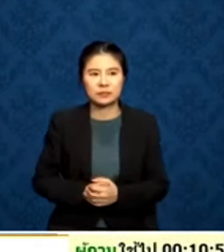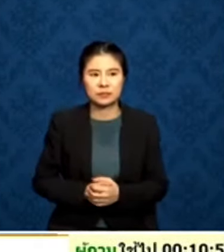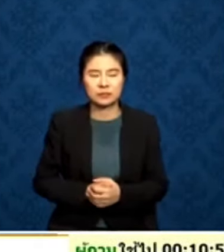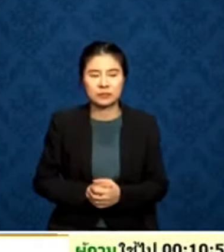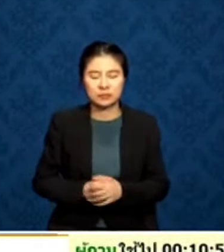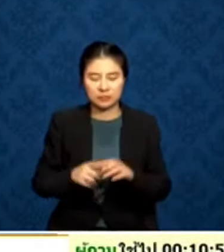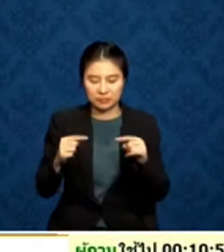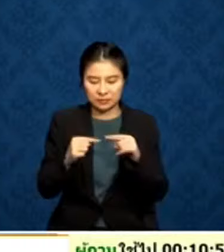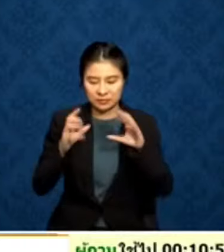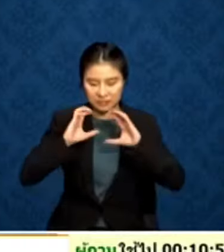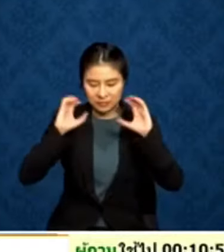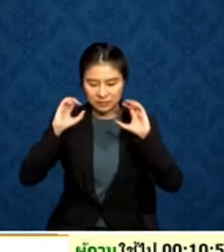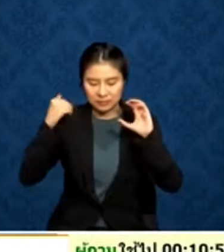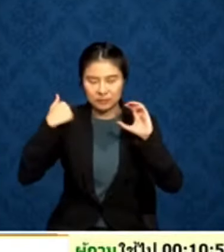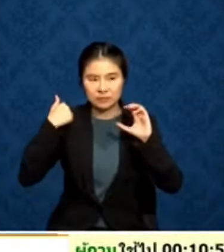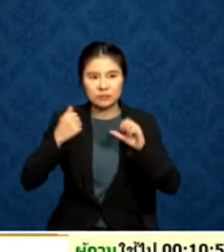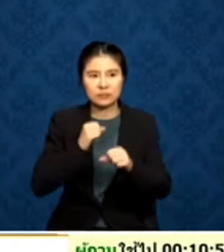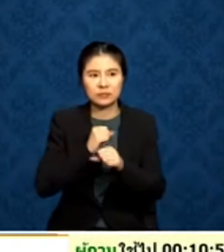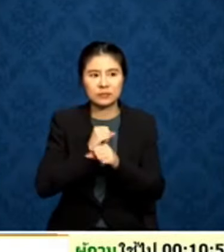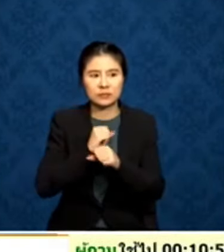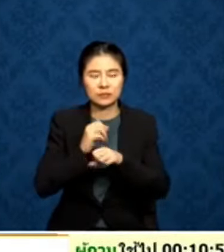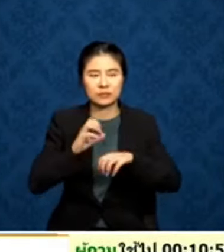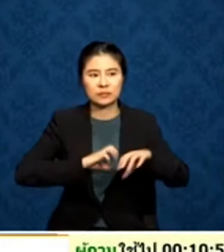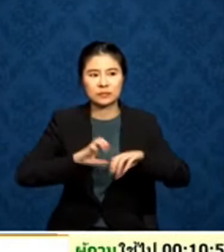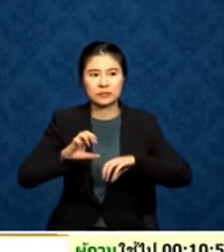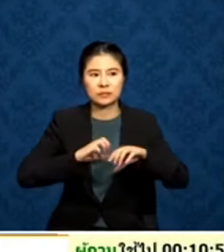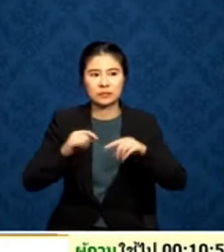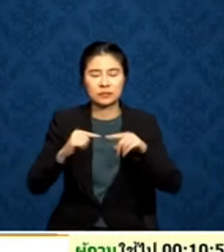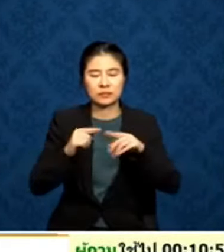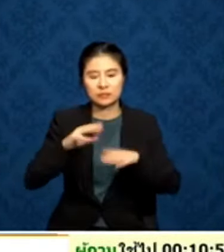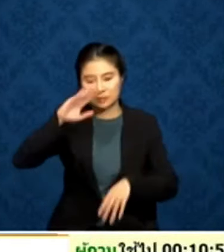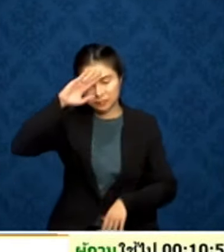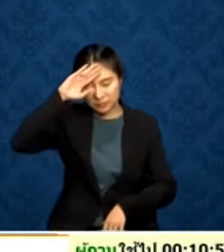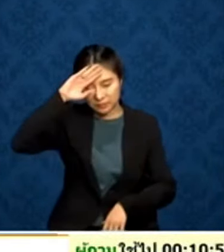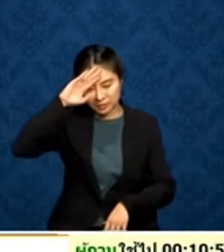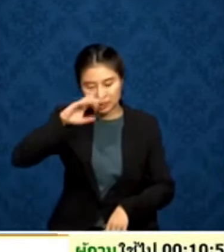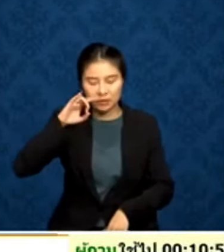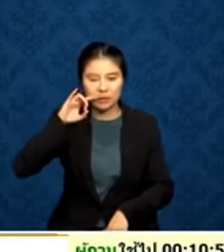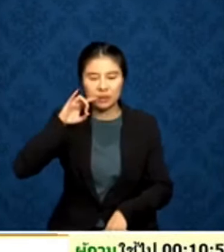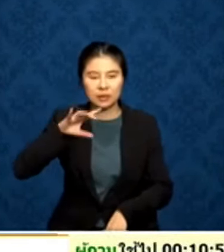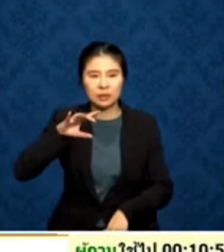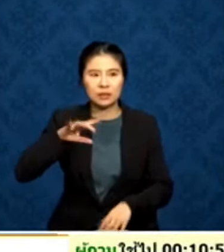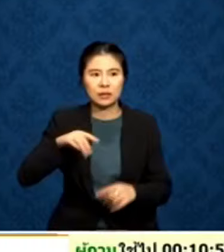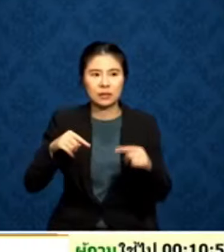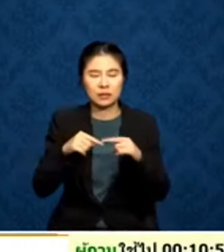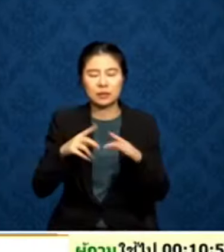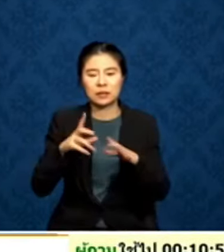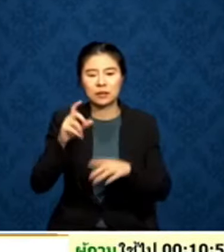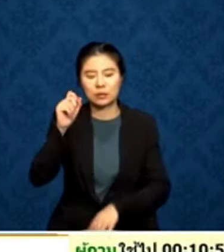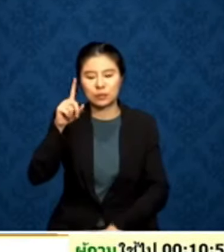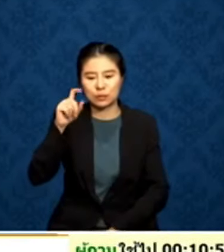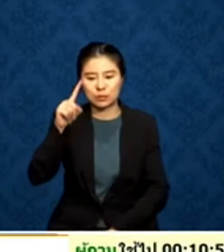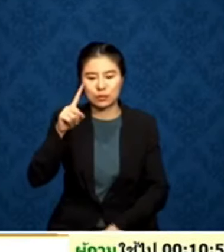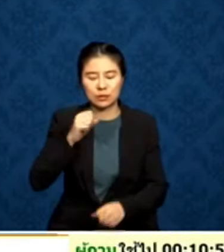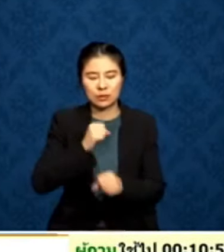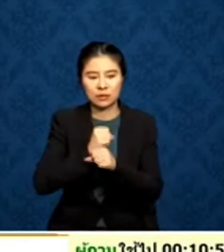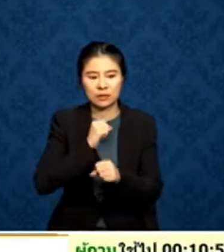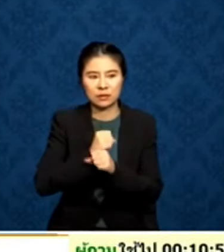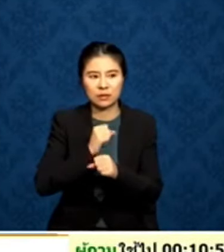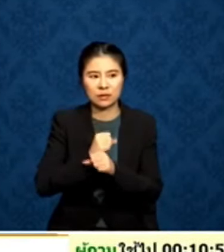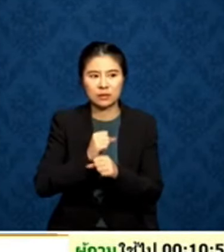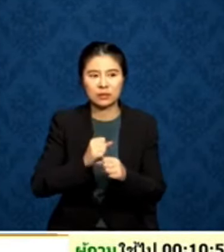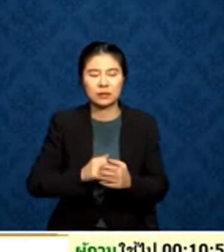ชการที่จะต้องบูรณาการในการดำเนินการผู้ป่วยที่มีความรุนแรงและอาการฉุกเฉินสามารถเข้ารักษาได้